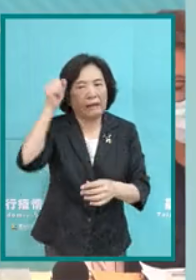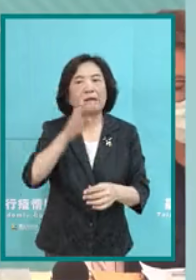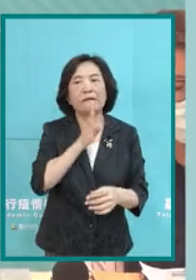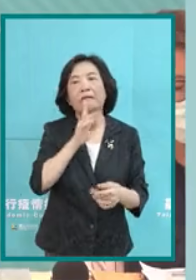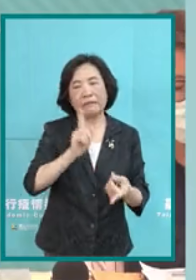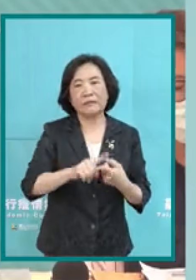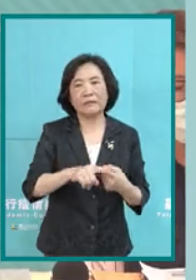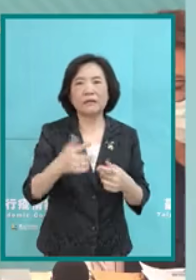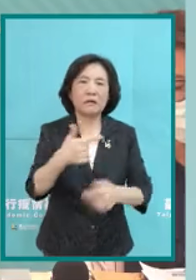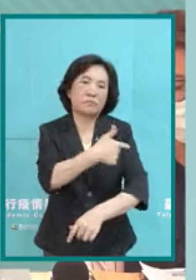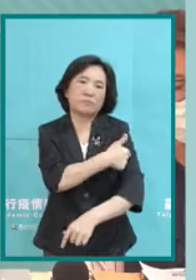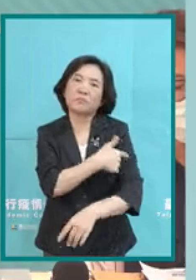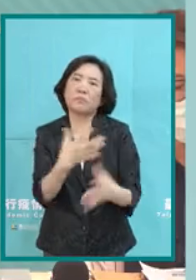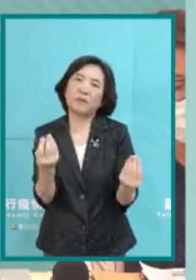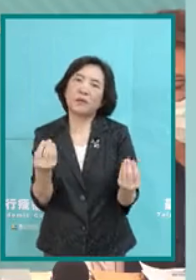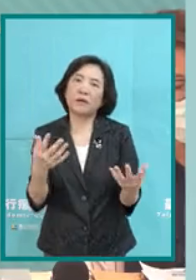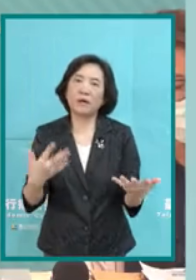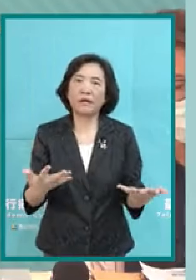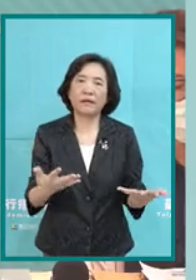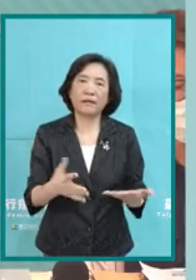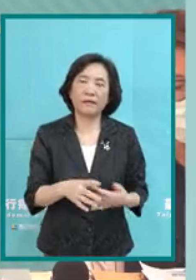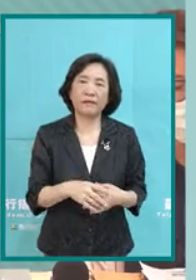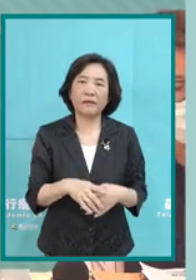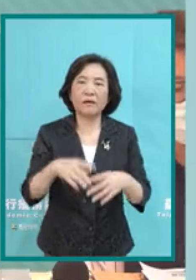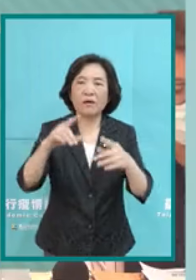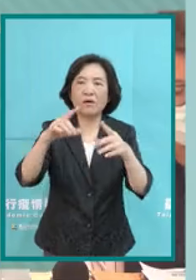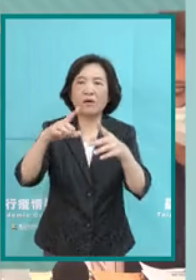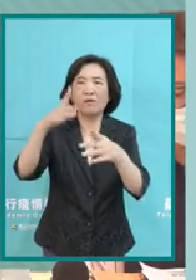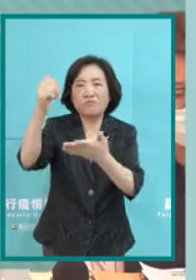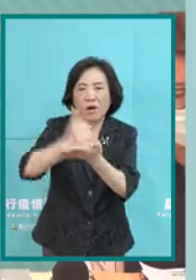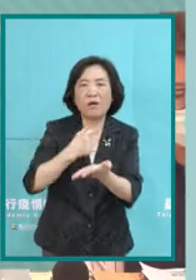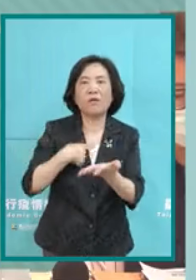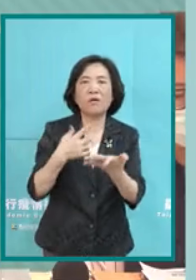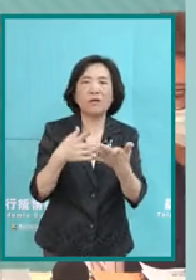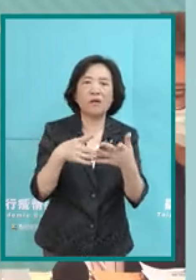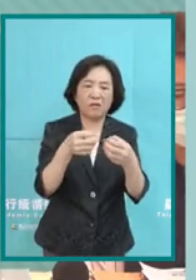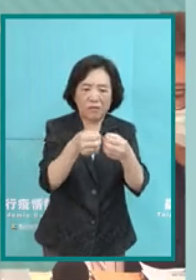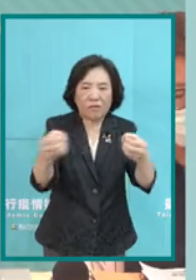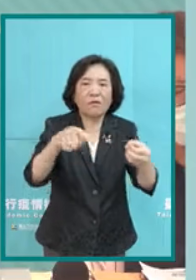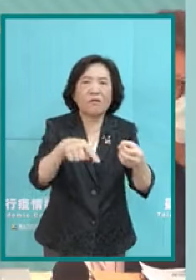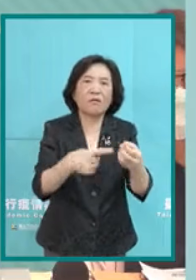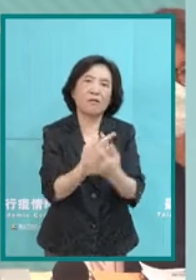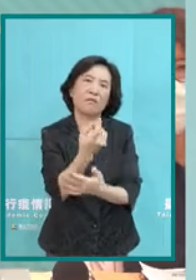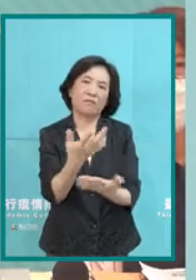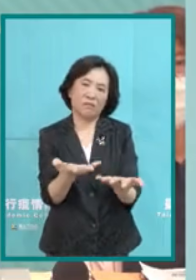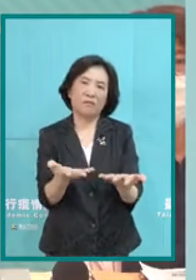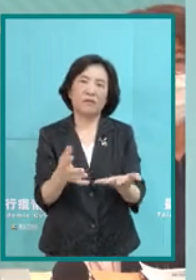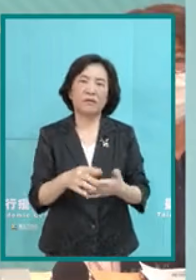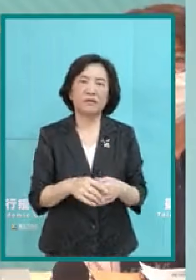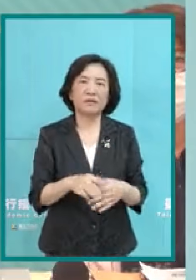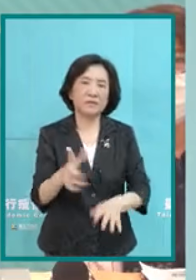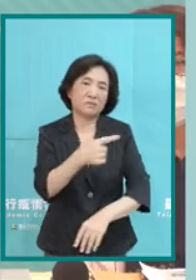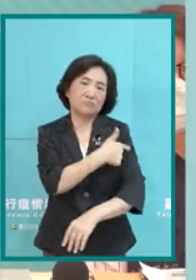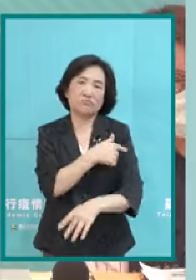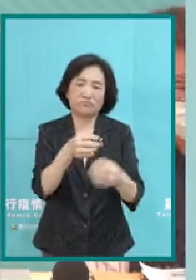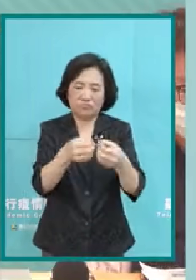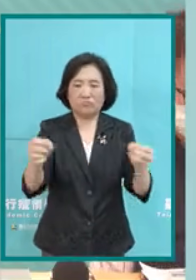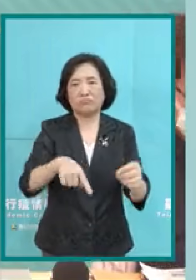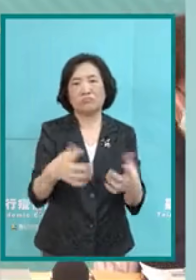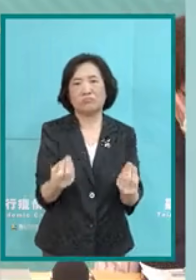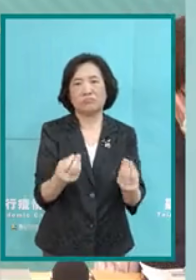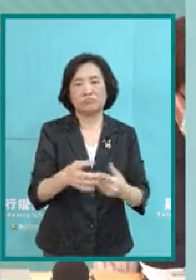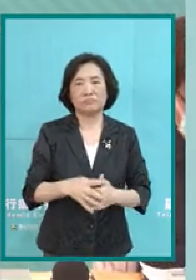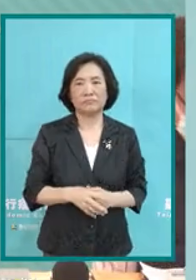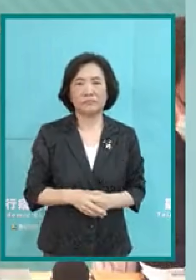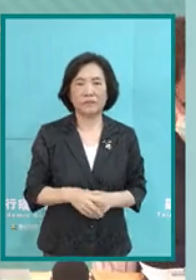真的就是没有疫苗嘛，疫苗就这么多，所以今天一个问题就是没有疫苗。那当然是说他们